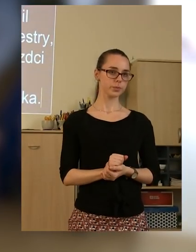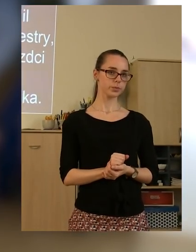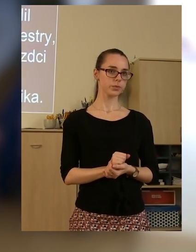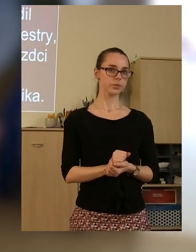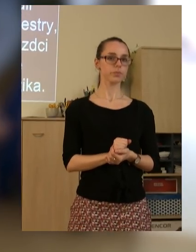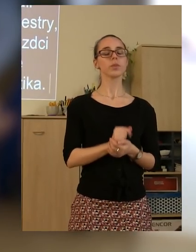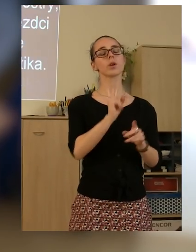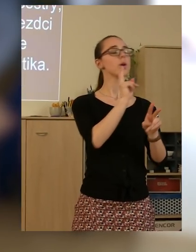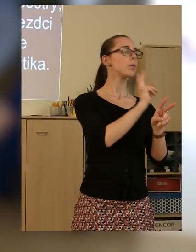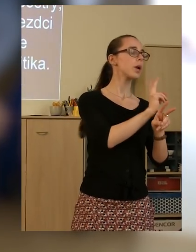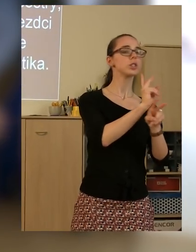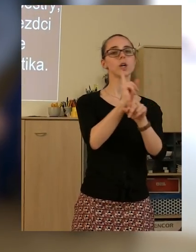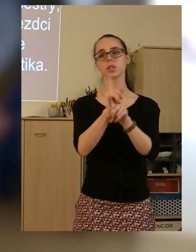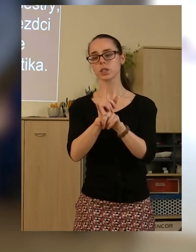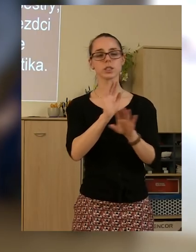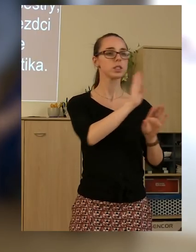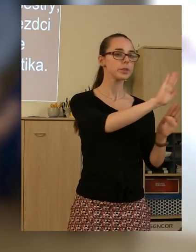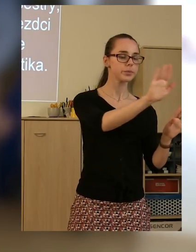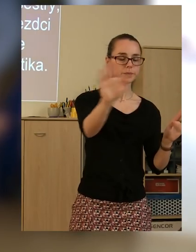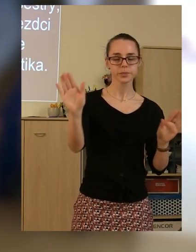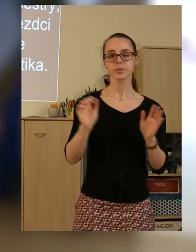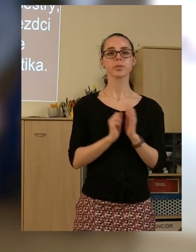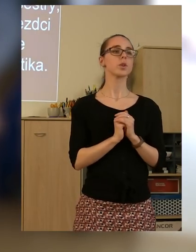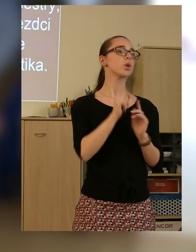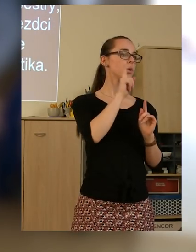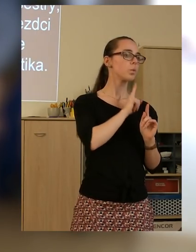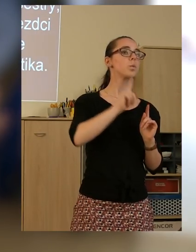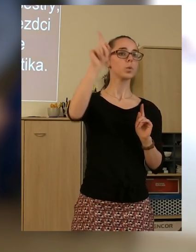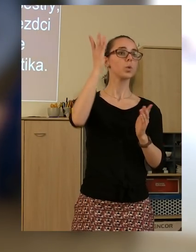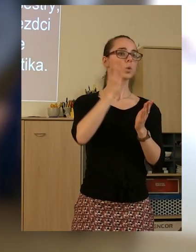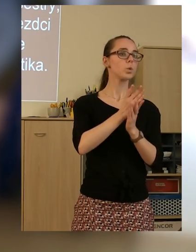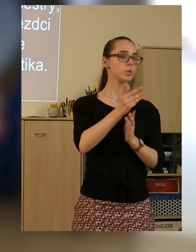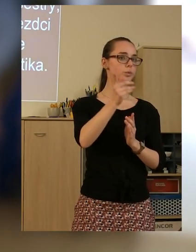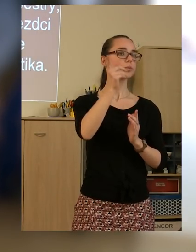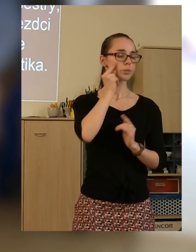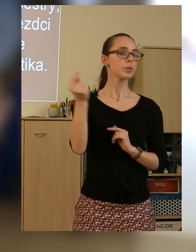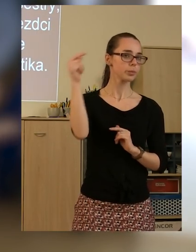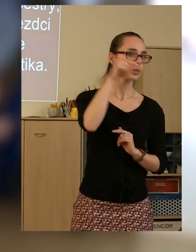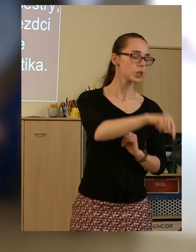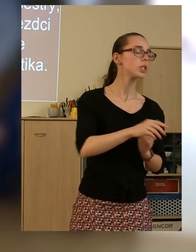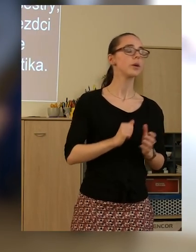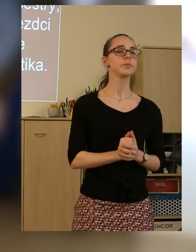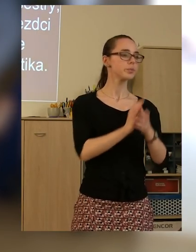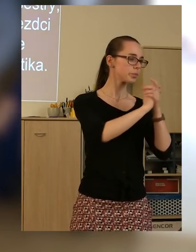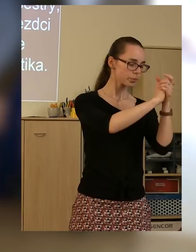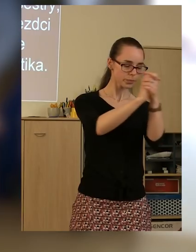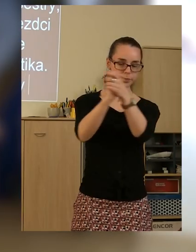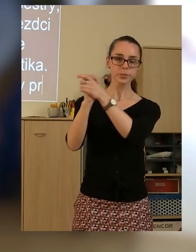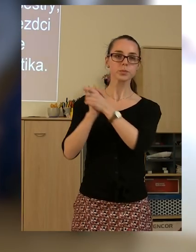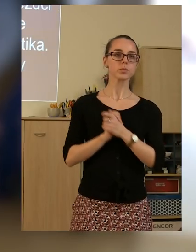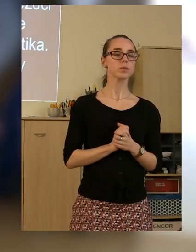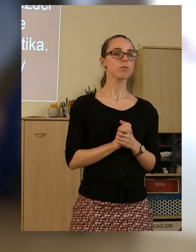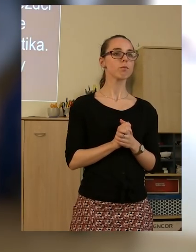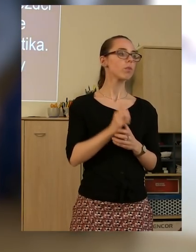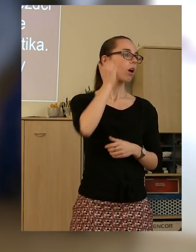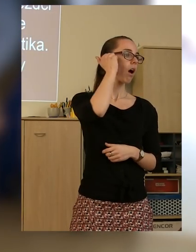Bratři a sestry, Bůh se již brzy projeví, žehnám vám. A oni stáli